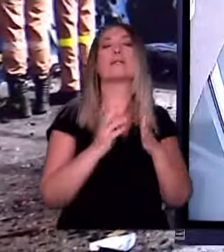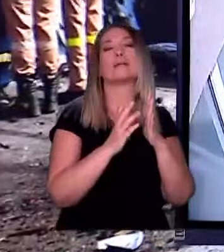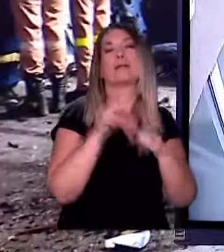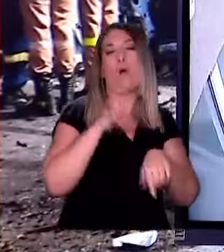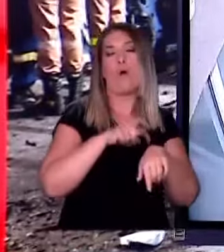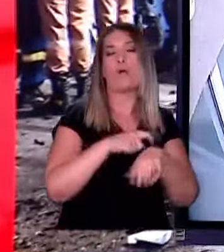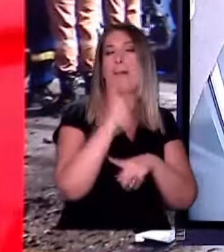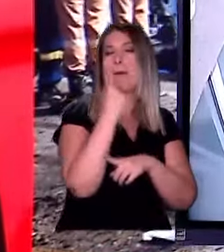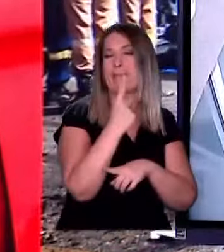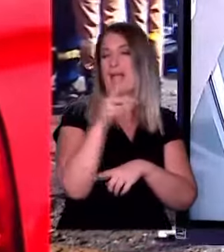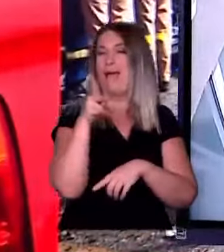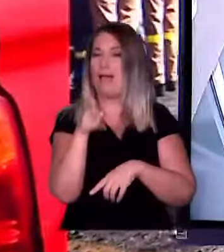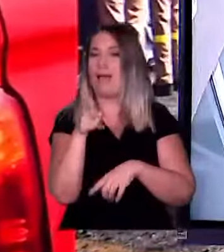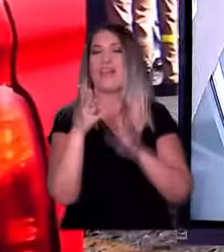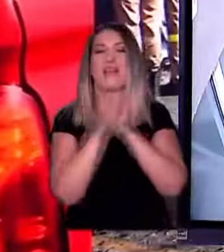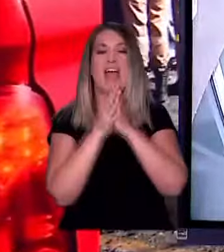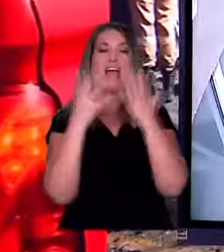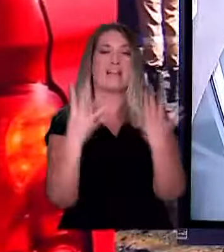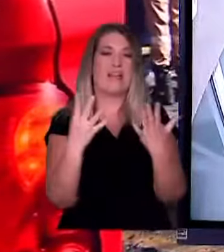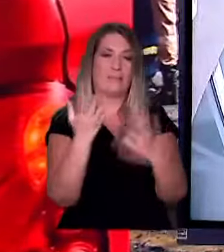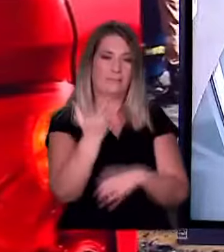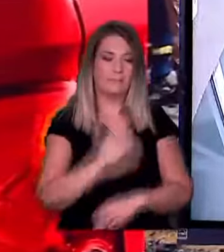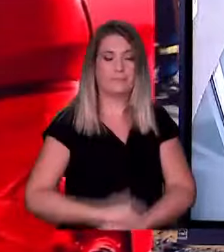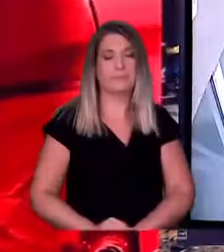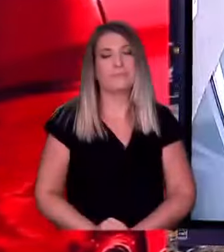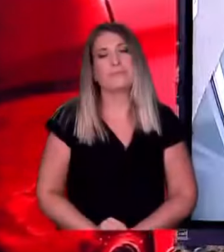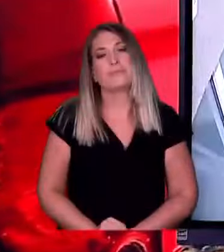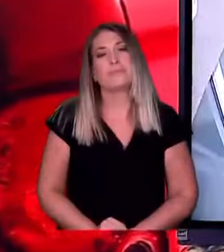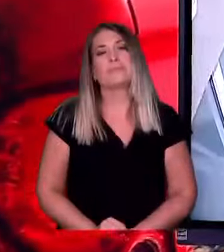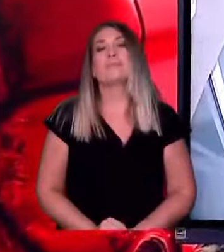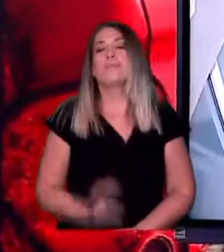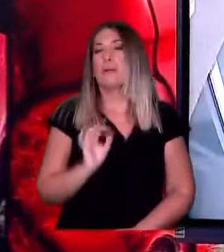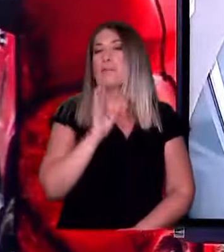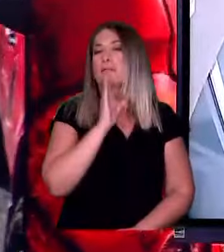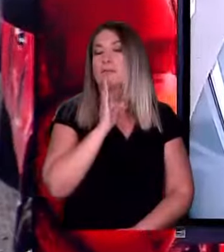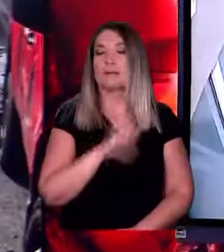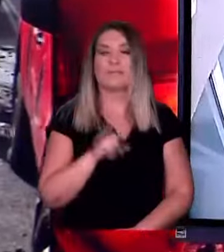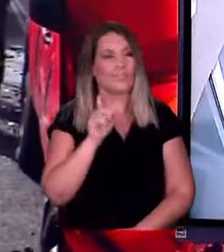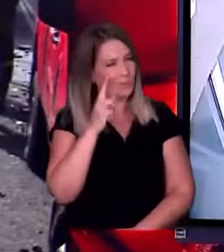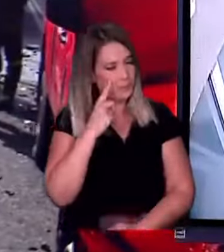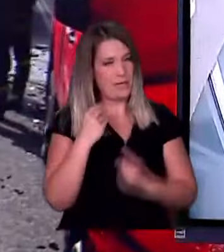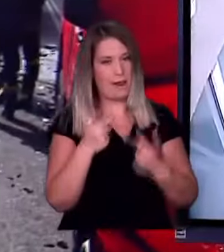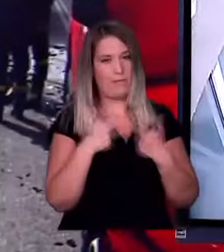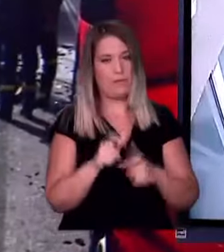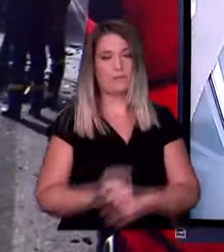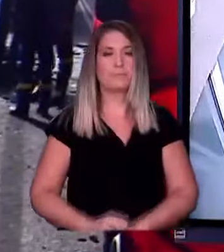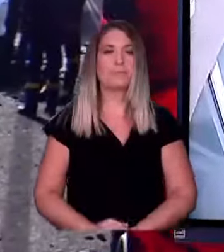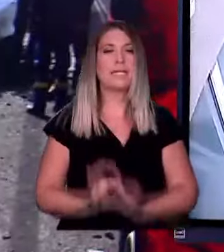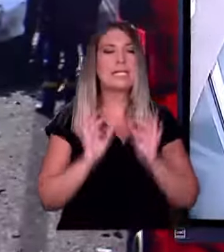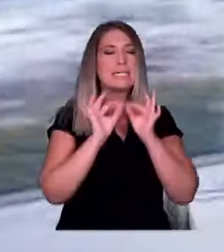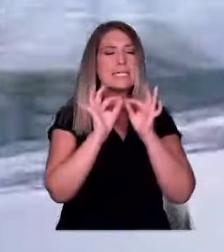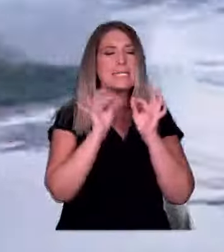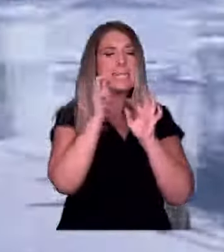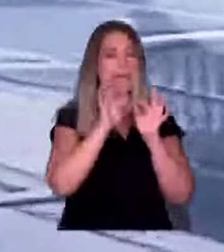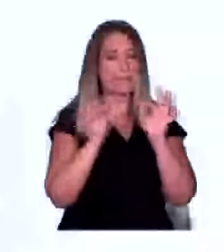Παρασκευή. Παρασκευή λοιπόν 2 παρα 10 το μεσημέρι. Ελάτε να τρέξει το βίντεο, θέλω να παρατηρήσετε τις εξής λεπτομέρειες. Το βίντεο είναι